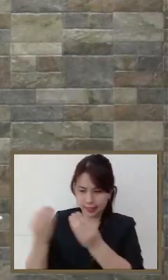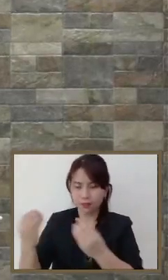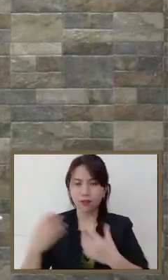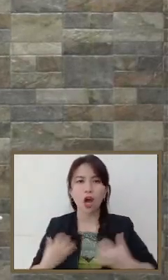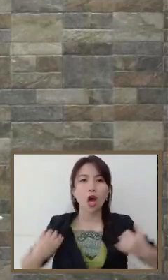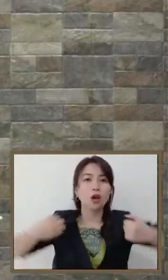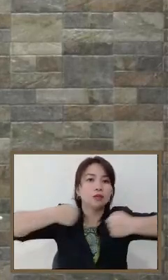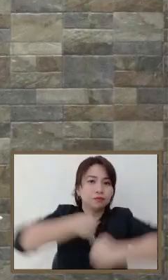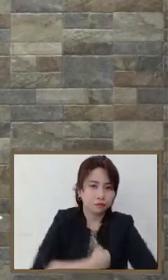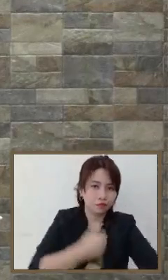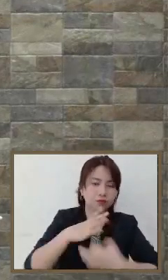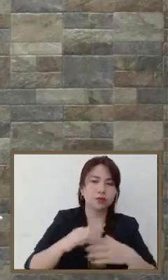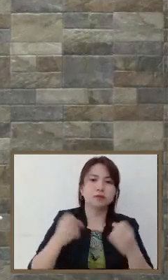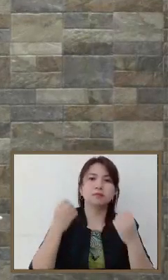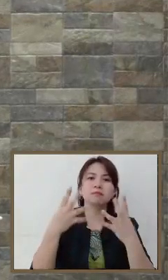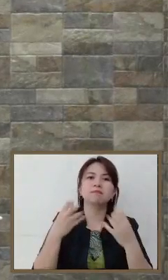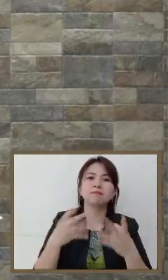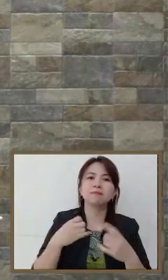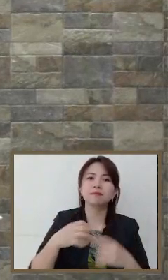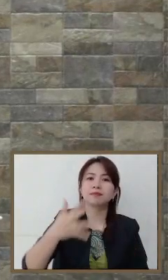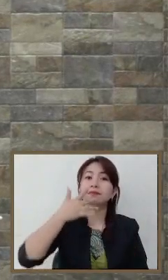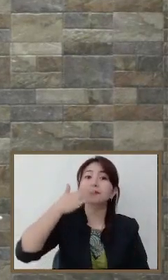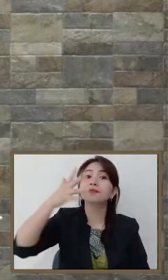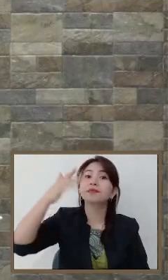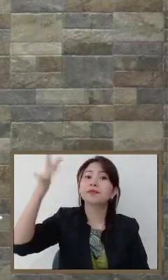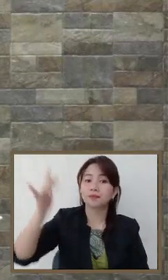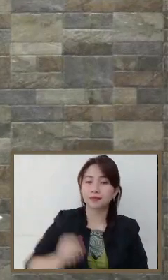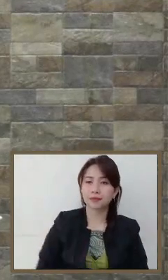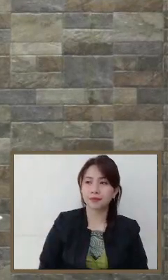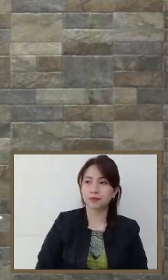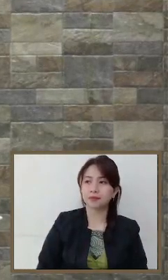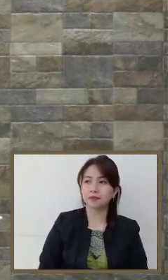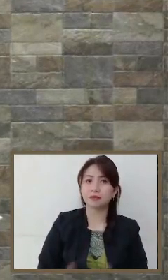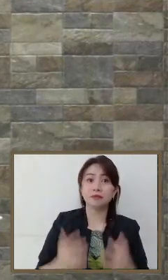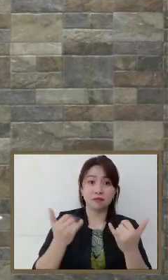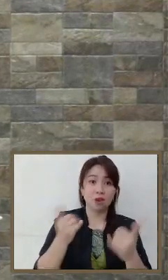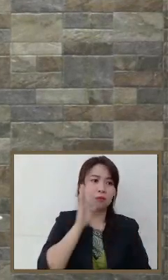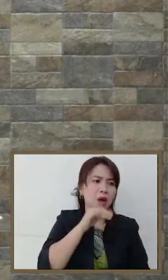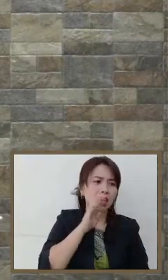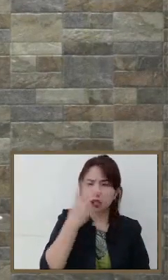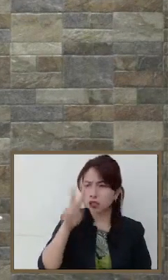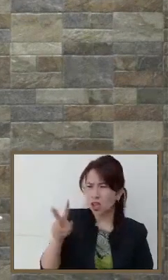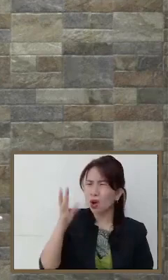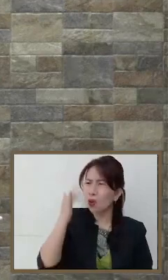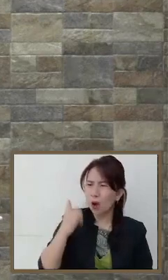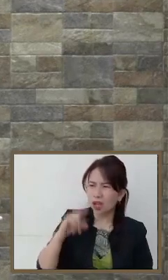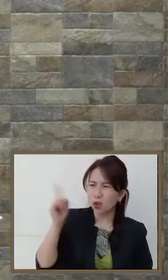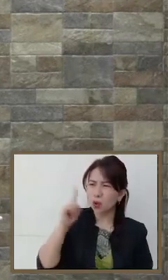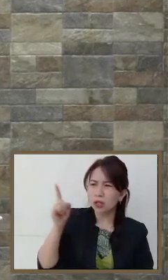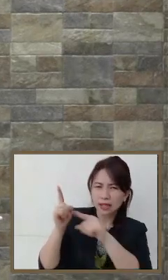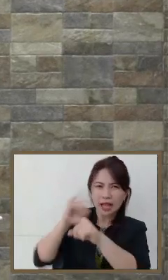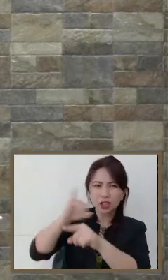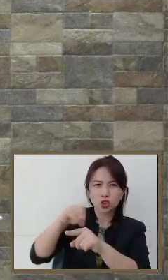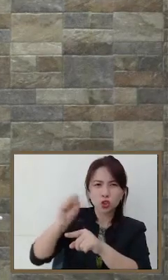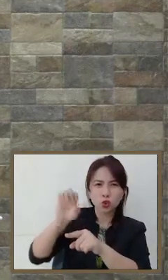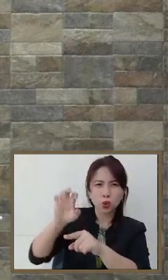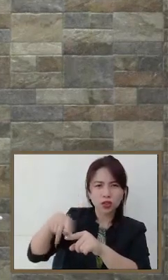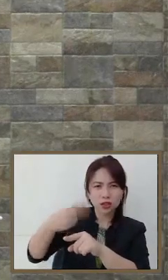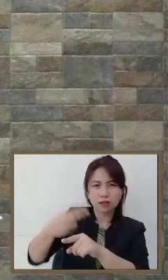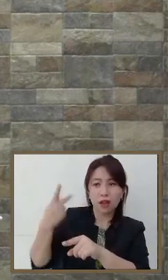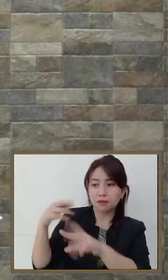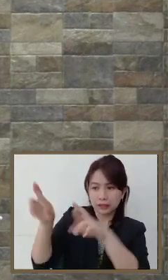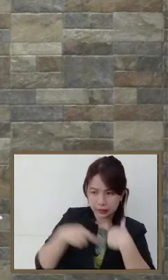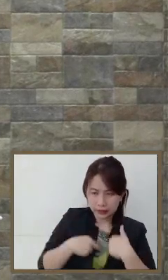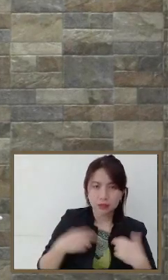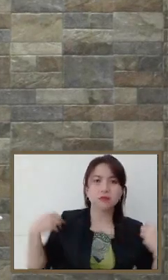colors at yung nakita Teka lang bakit siya lang meron nagselos nagalit lahat na